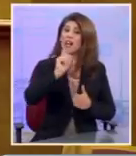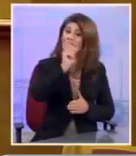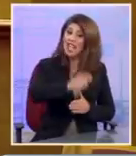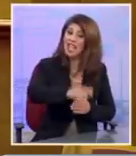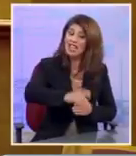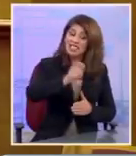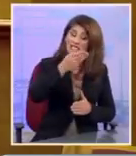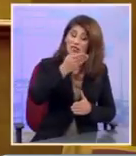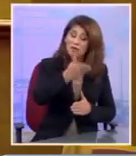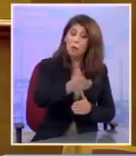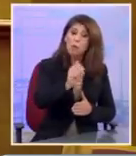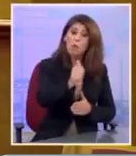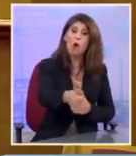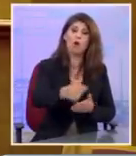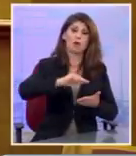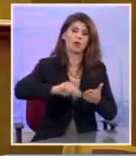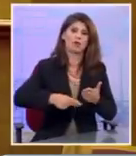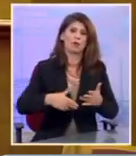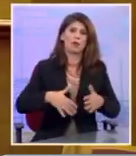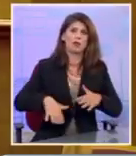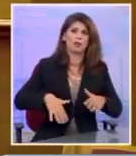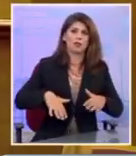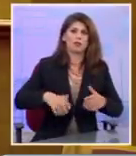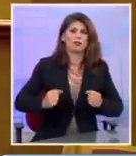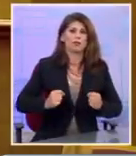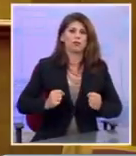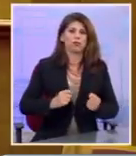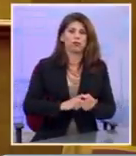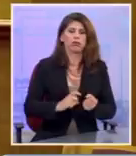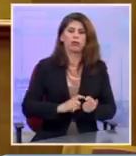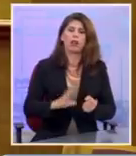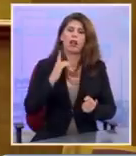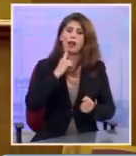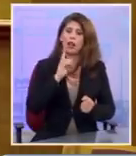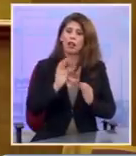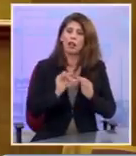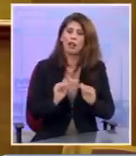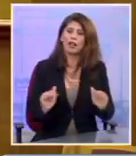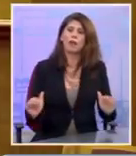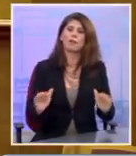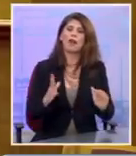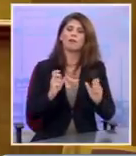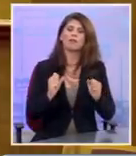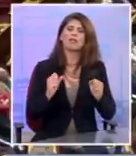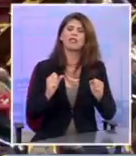ίδιοι υπογράψατε. Καταλαβαίνω την ταραχή σας, άρα σας συστήνω ψυχραιμία, ηρεμία.